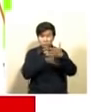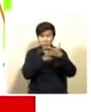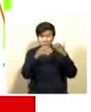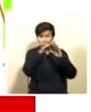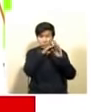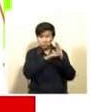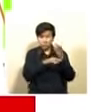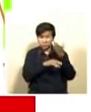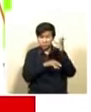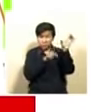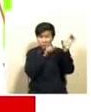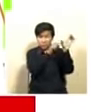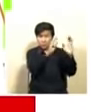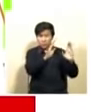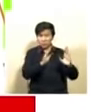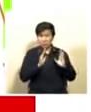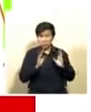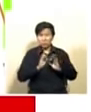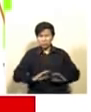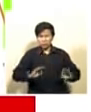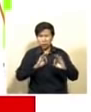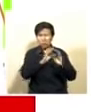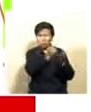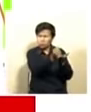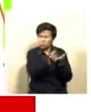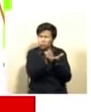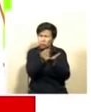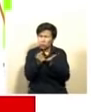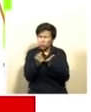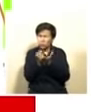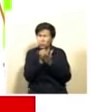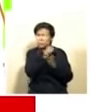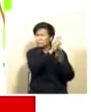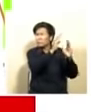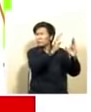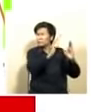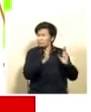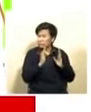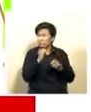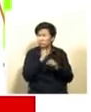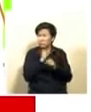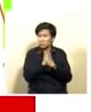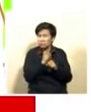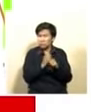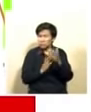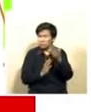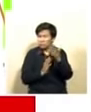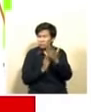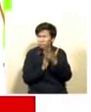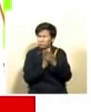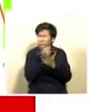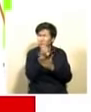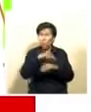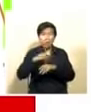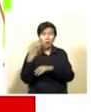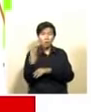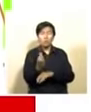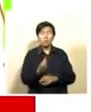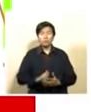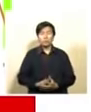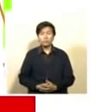ก็มีประเด็นเพิ่มเติมที่ทางท่านปลัดกระทรวงมหาดไทยนะครับได้นำเสนอขึ้นมา